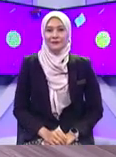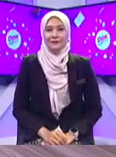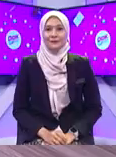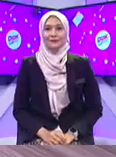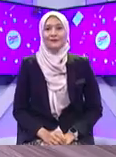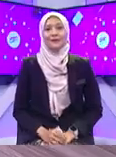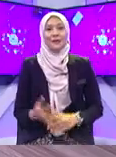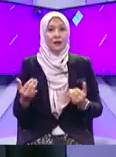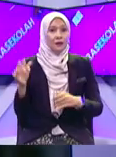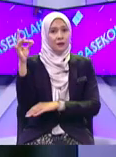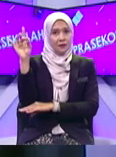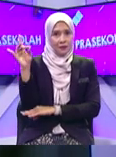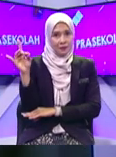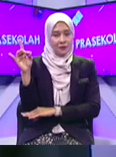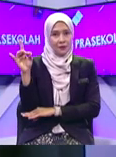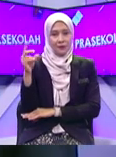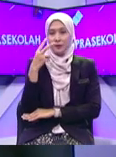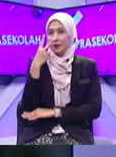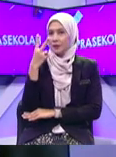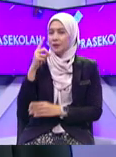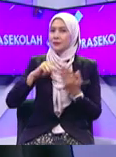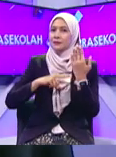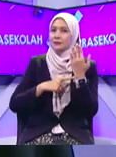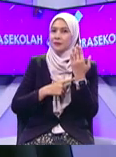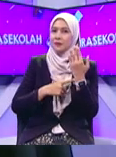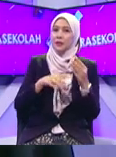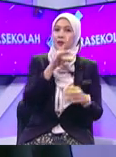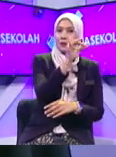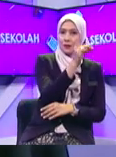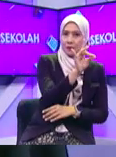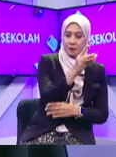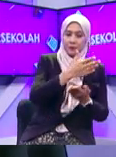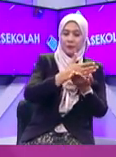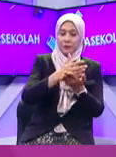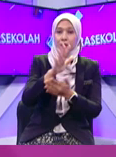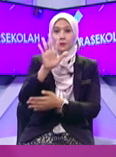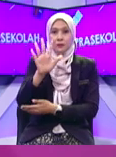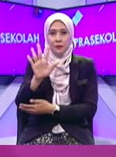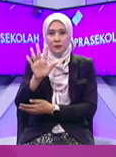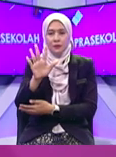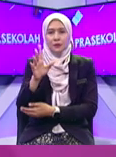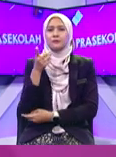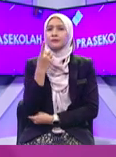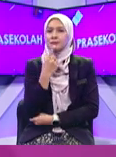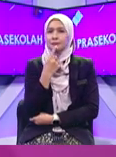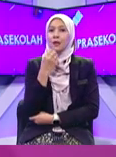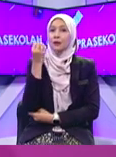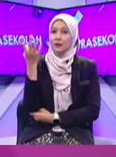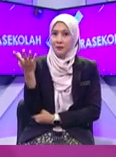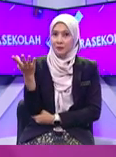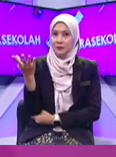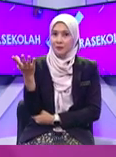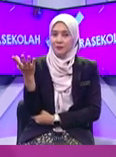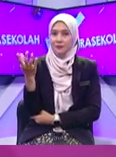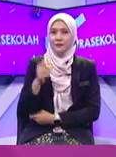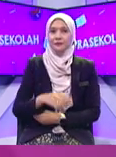18 tengok screen balik 18 tulak 5 agak-agaknya apa yang kita